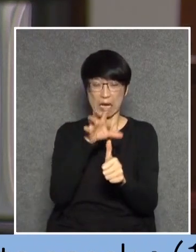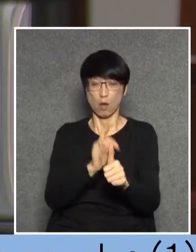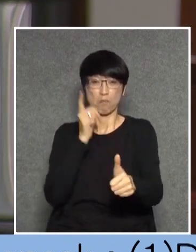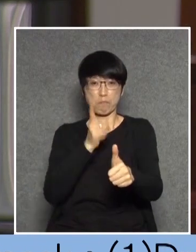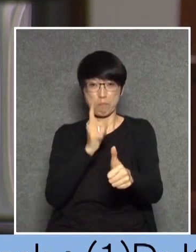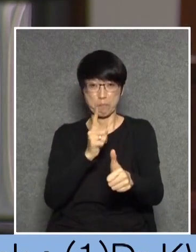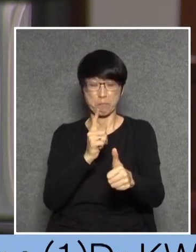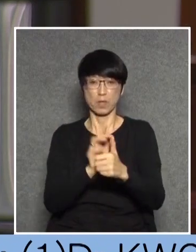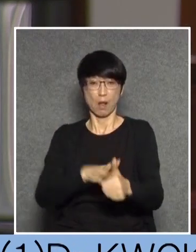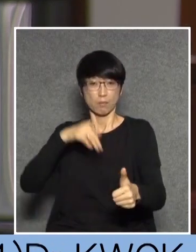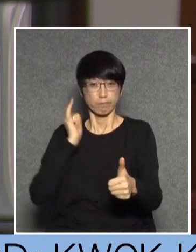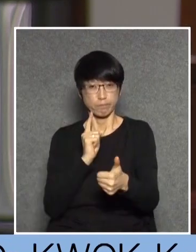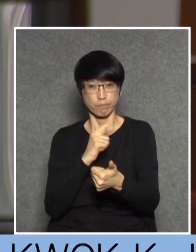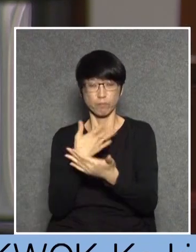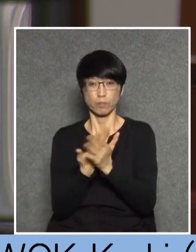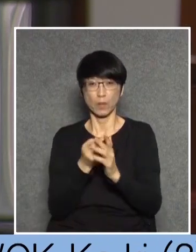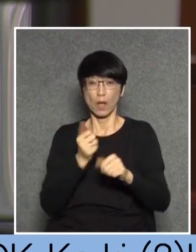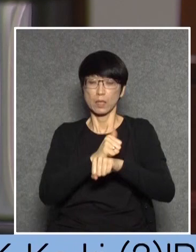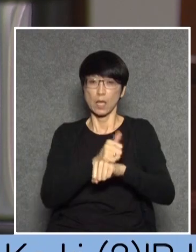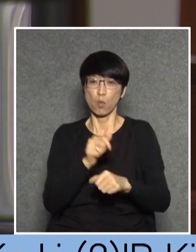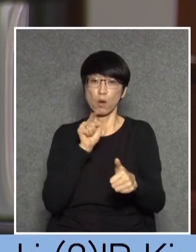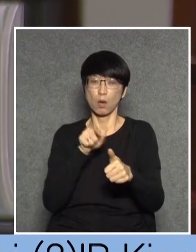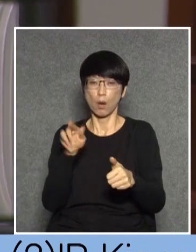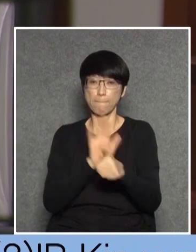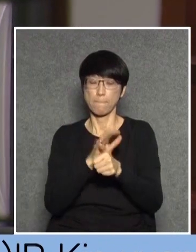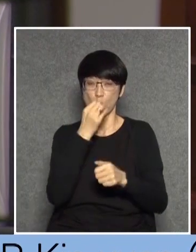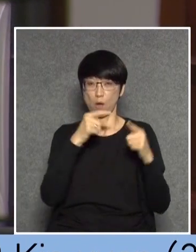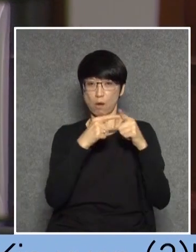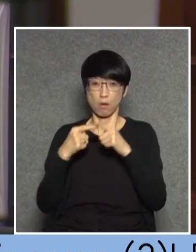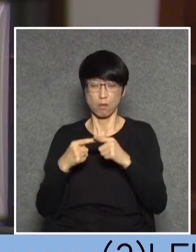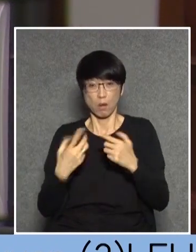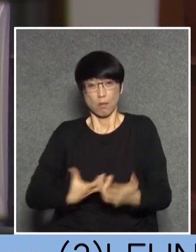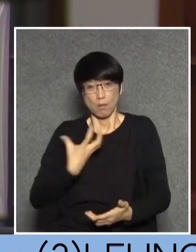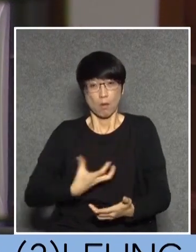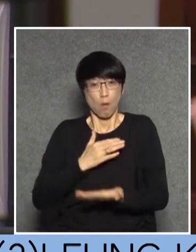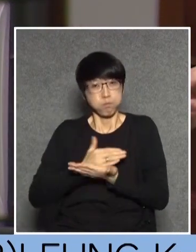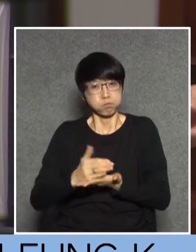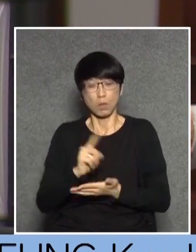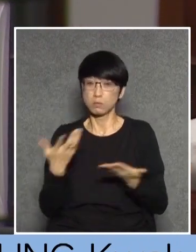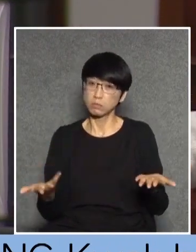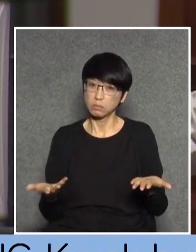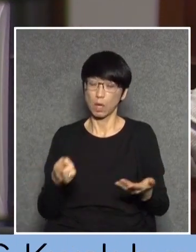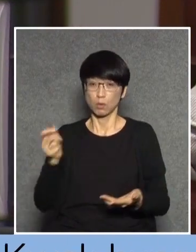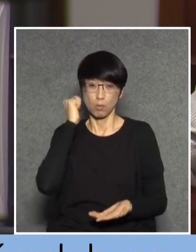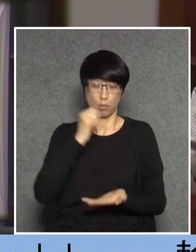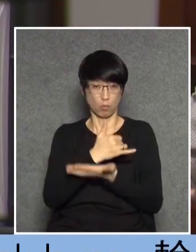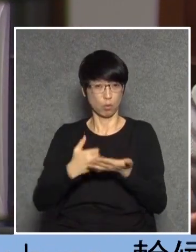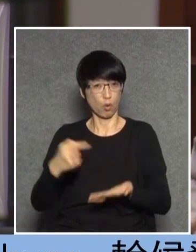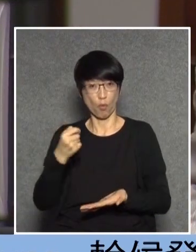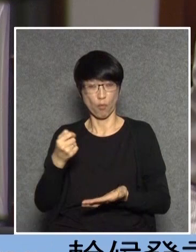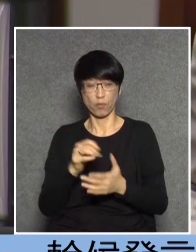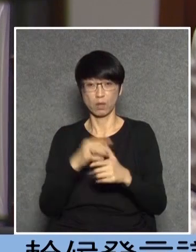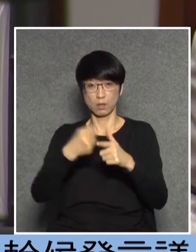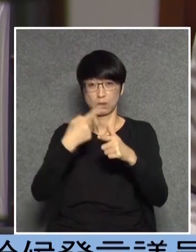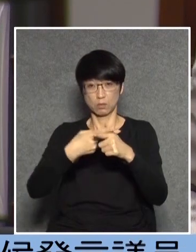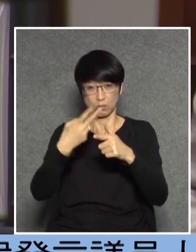或者喺呢度譴責佢，咁我仲有啲咩機會去為香港市民出氣呢？請問，喂，佢就嚟退休，仲有幾個月